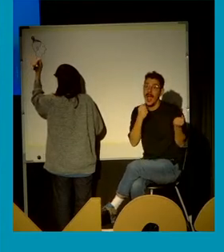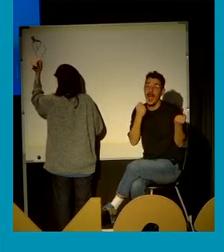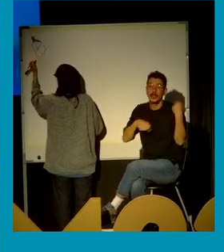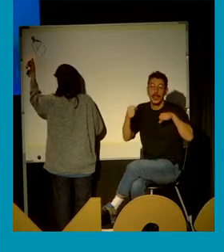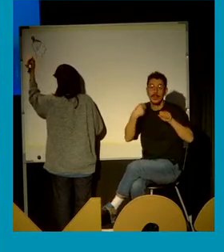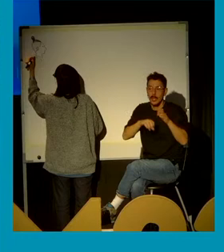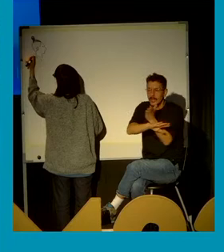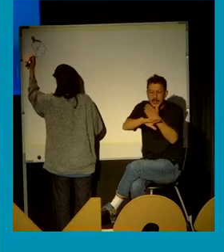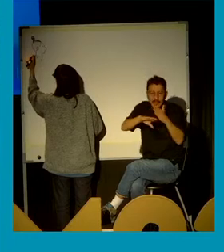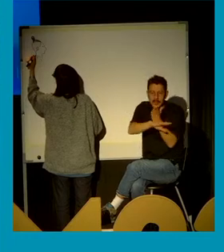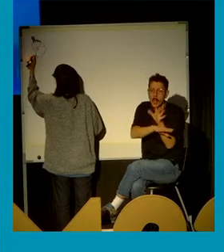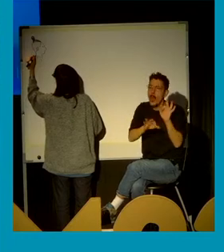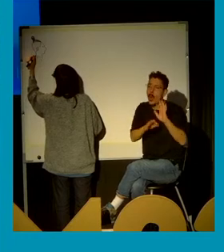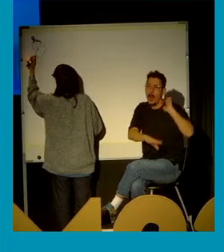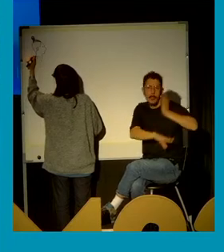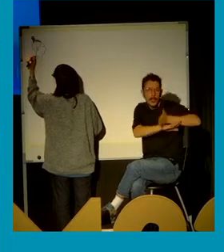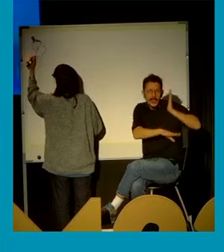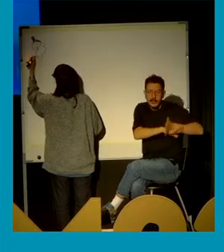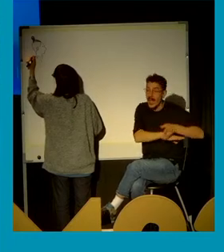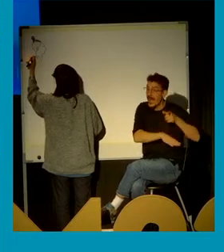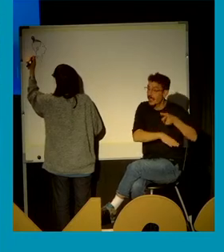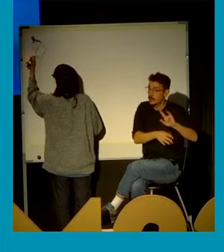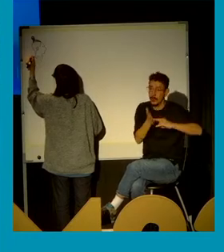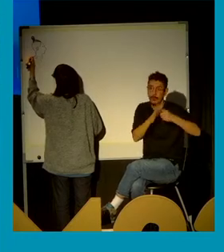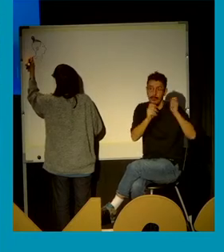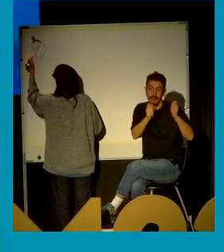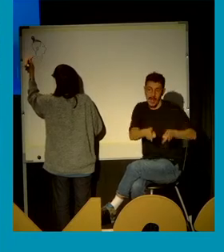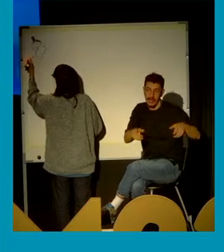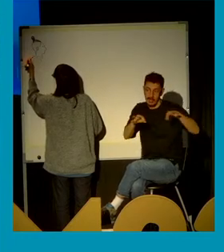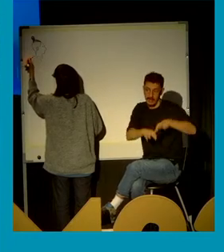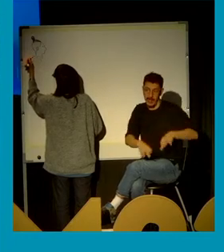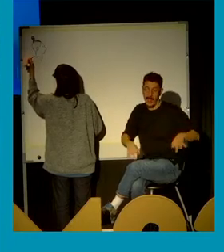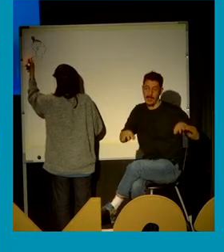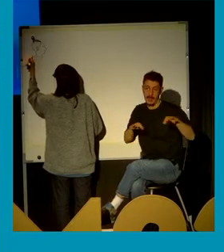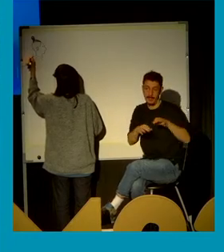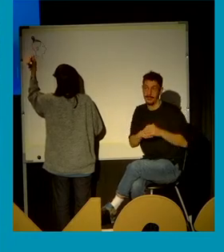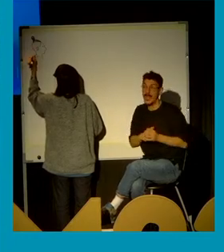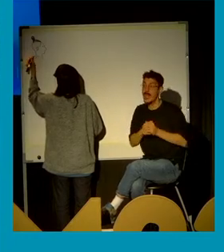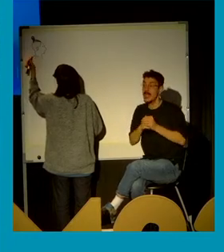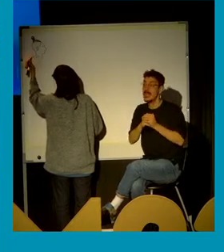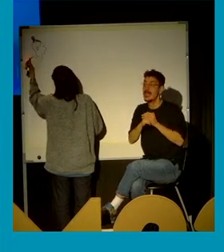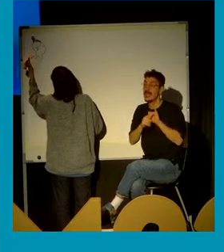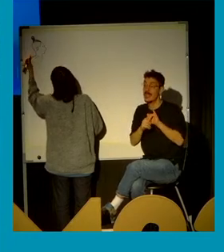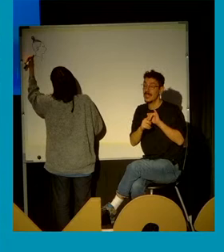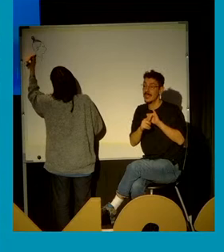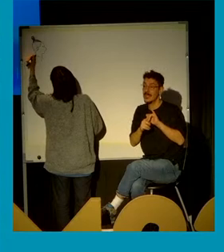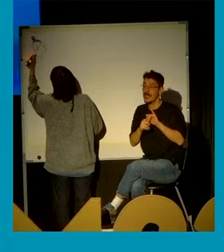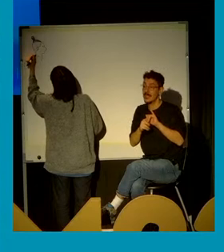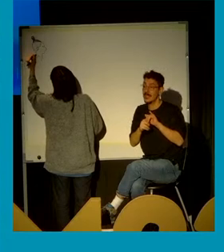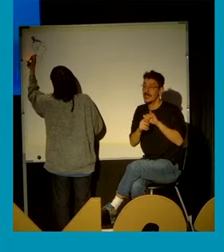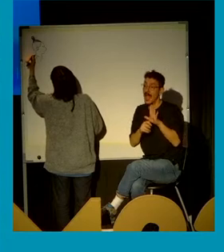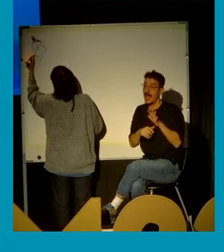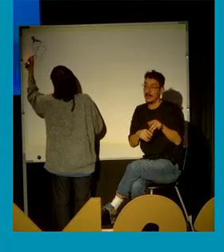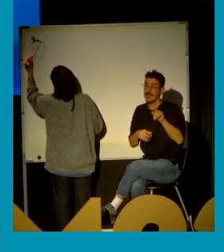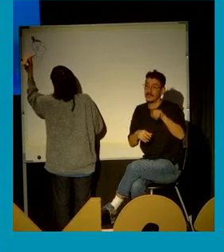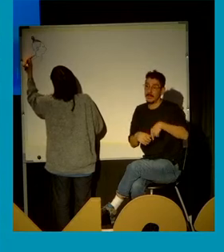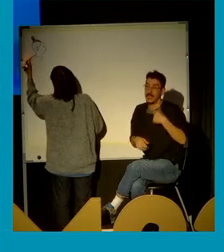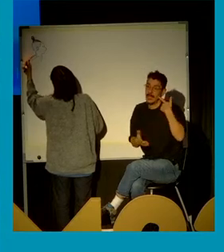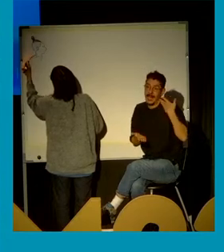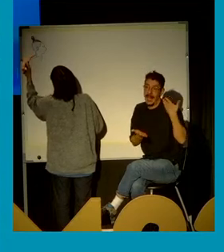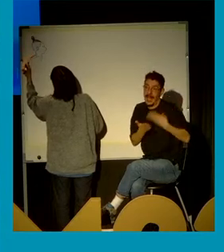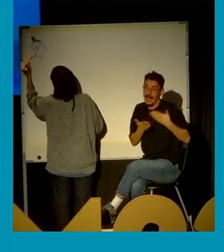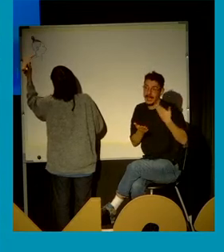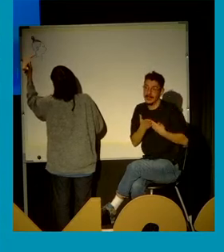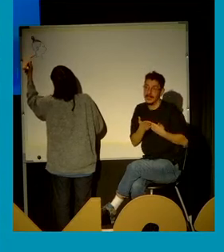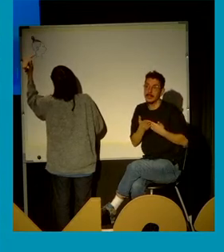ni amb punitivismes, ni tampoc amb un cert garantisme, un suposat garantisme